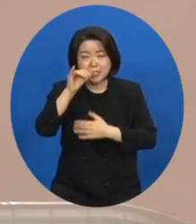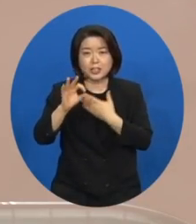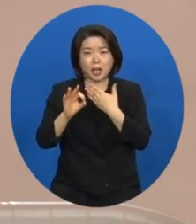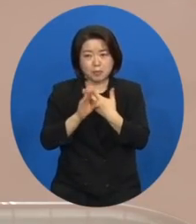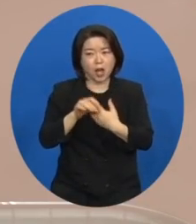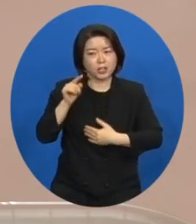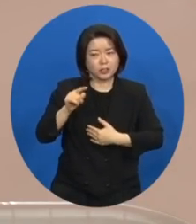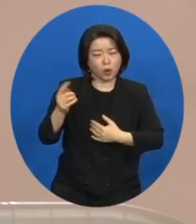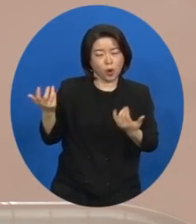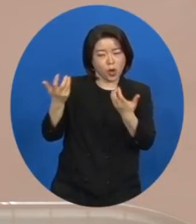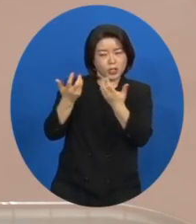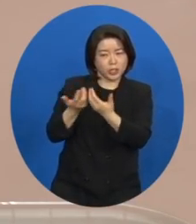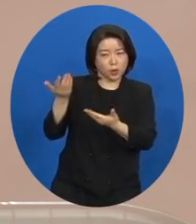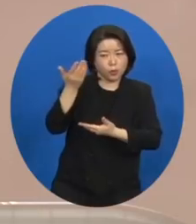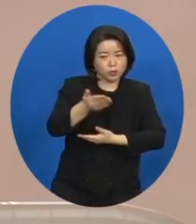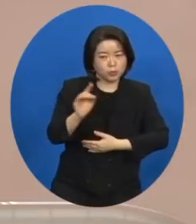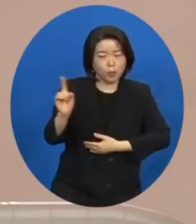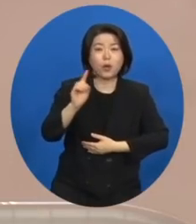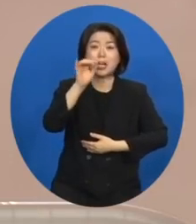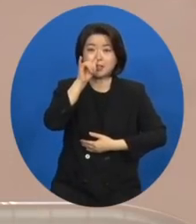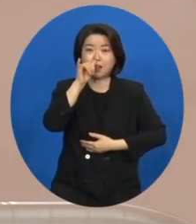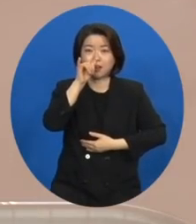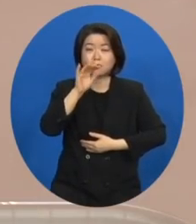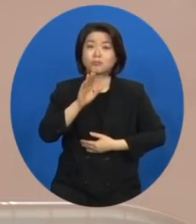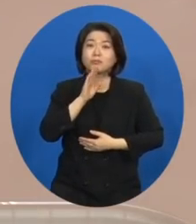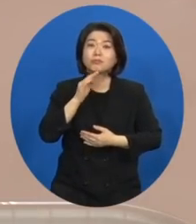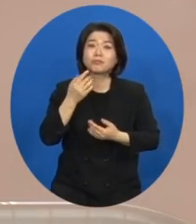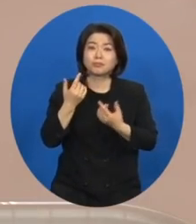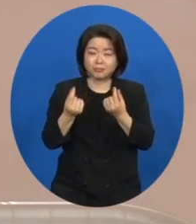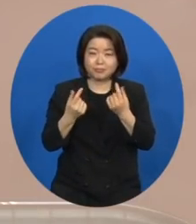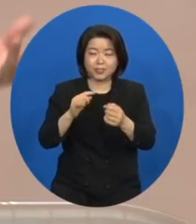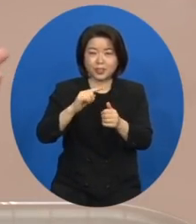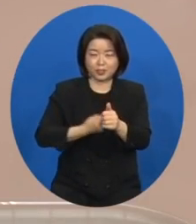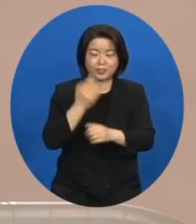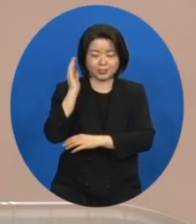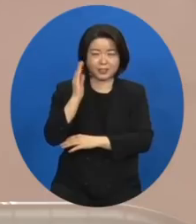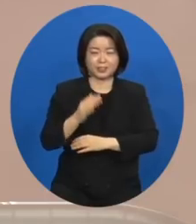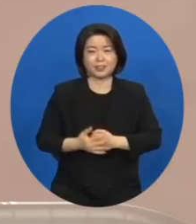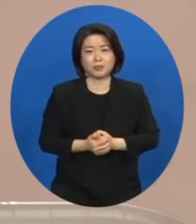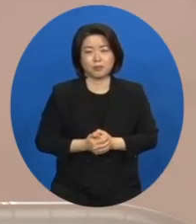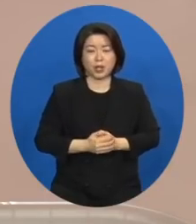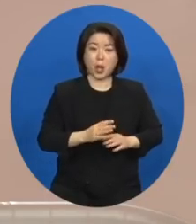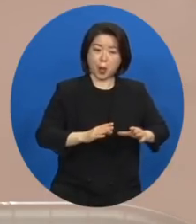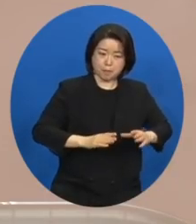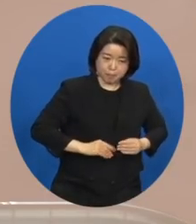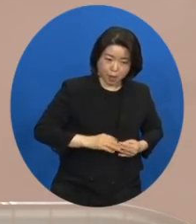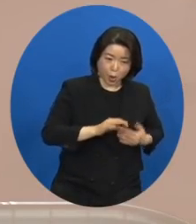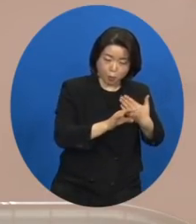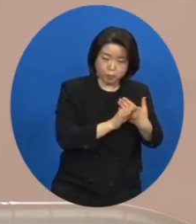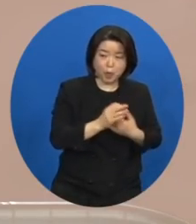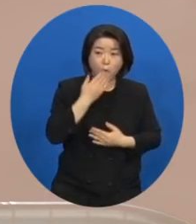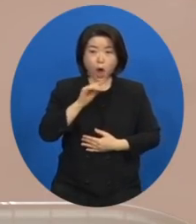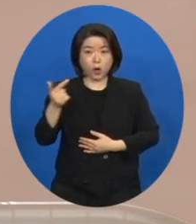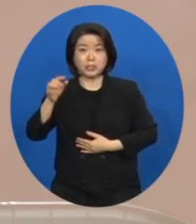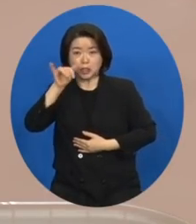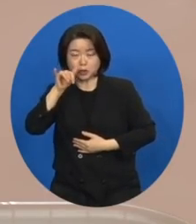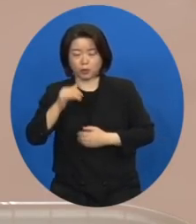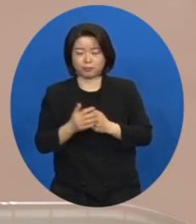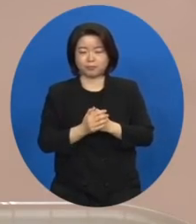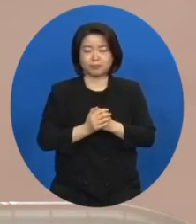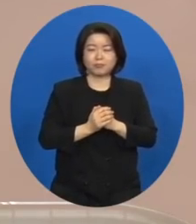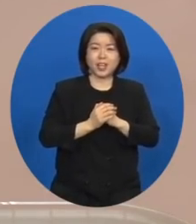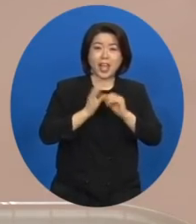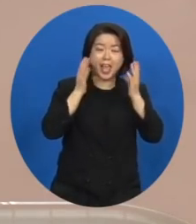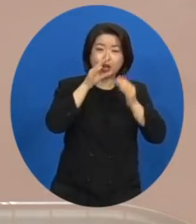무엇이 있다는 뜻이다 라는 거죠 뭐 당연한 얘기죠 예를 들면 백업 보면 음식이 있다는 것이고 또한 새끼 오리가 헤엄을 치고 있다는